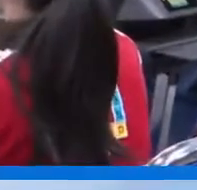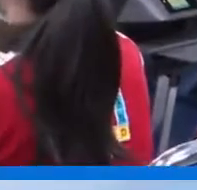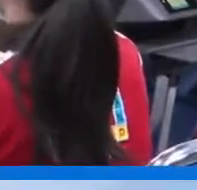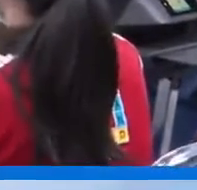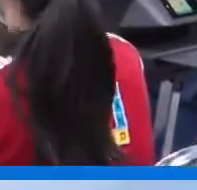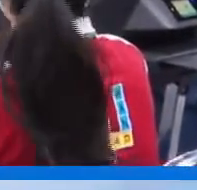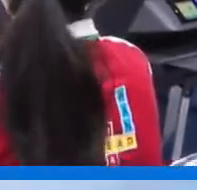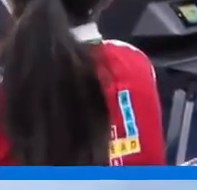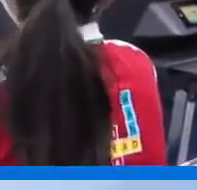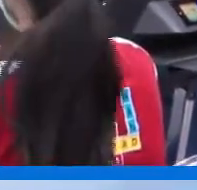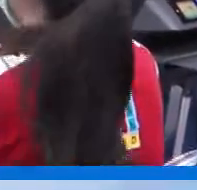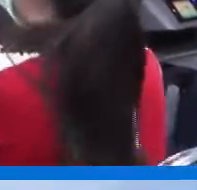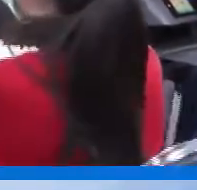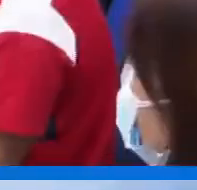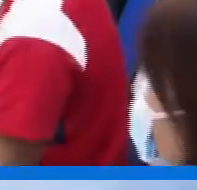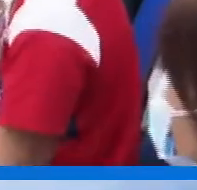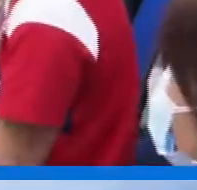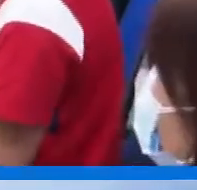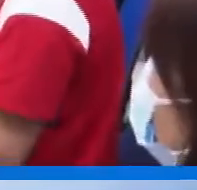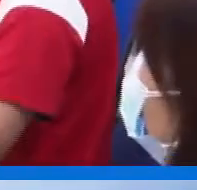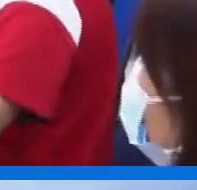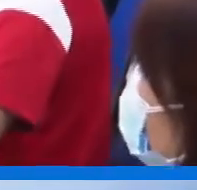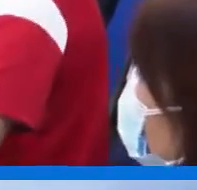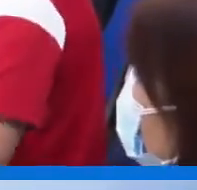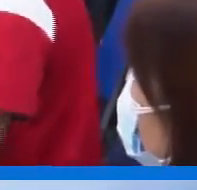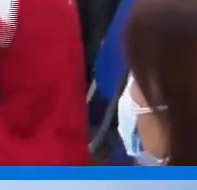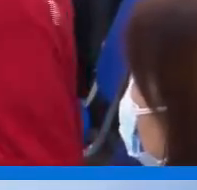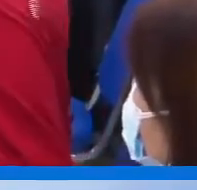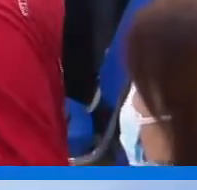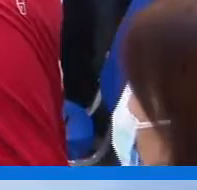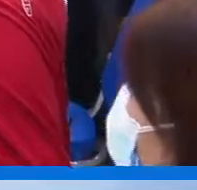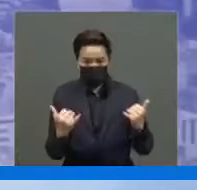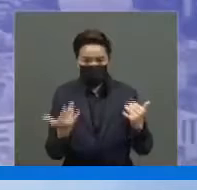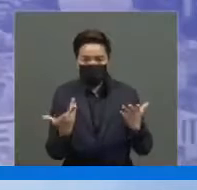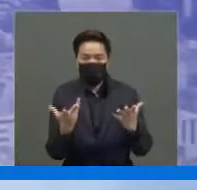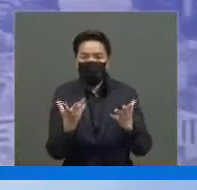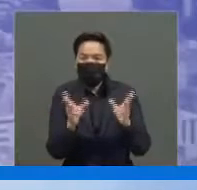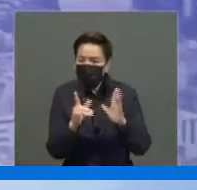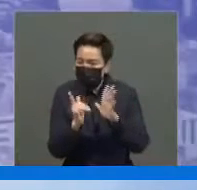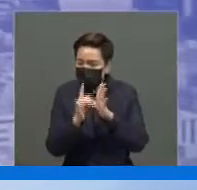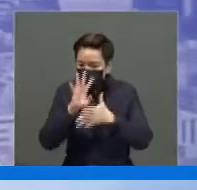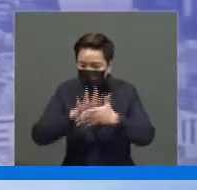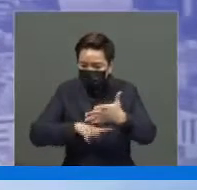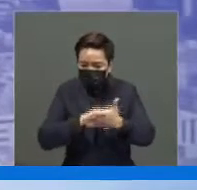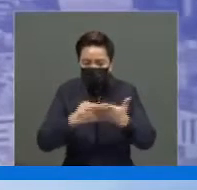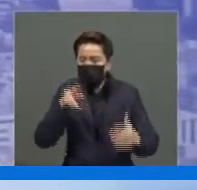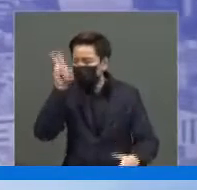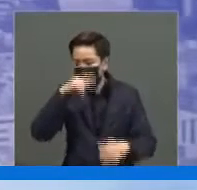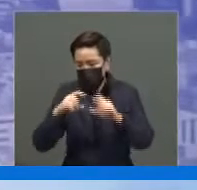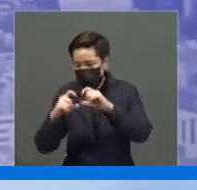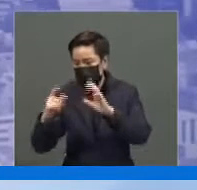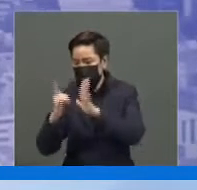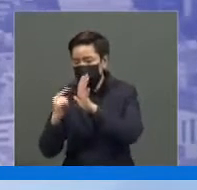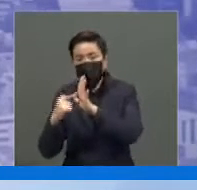ญหารับทราบแนวทางการทำงานร่วมกันในที่แถลงข่าวของสบควันนี้ก็มีการพูดถึงเรื่องนี้นะครับคุณหมอทวีสินวิษณุโย